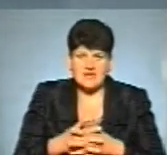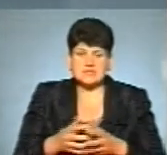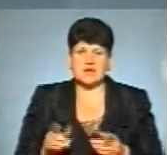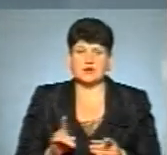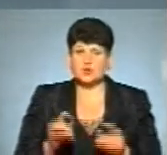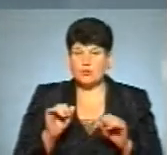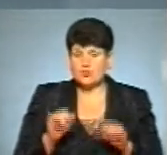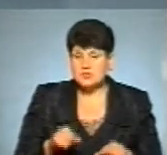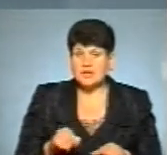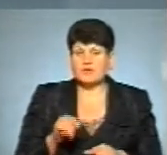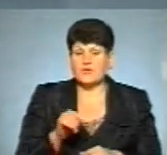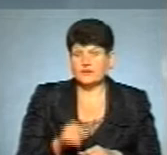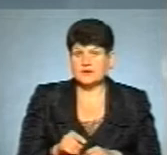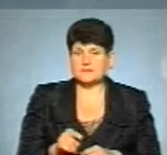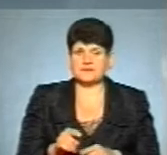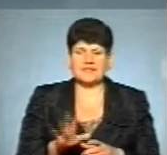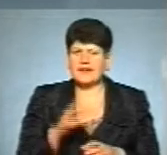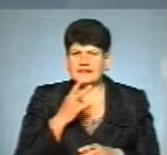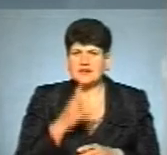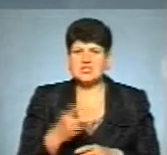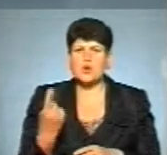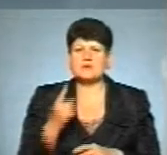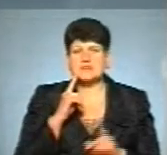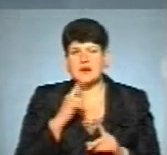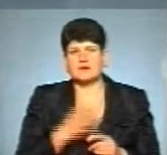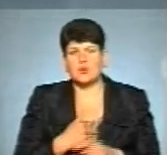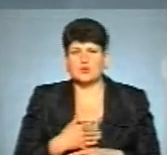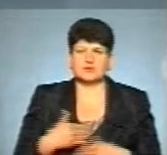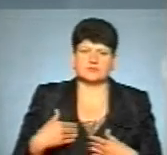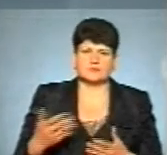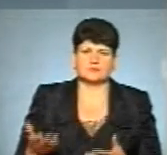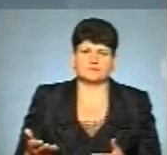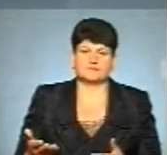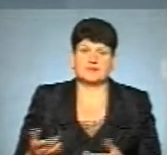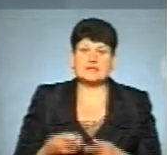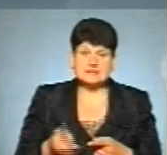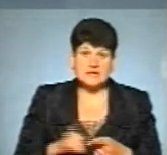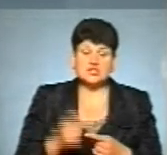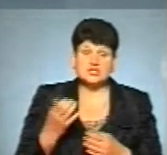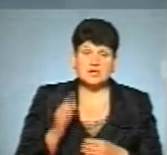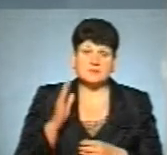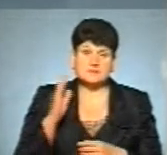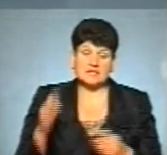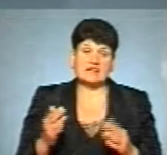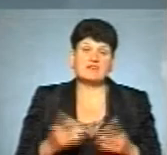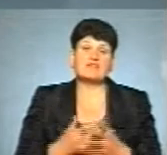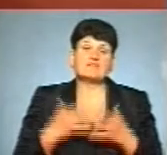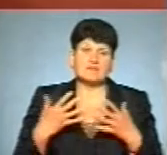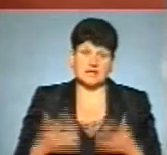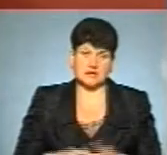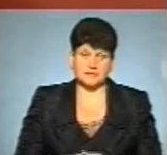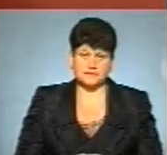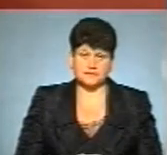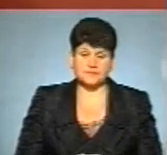вже, можливо, незалежно від того, як там обласна рада буде думати, чи обласна влада. Ось так що це ще перспективи дуже великі. А